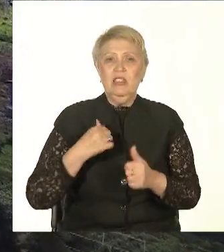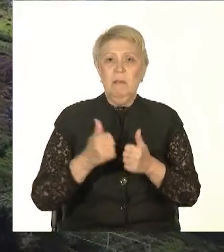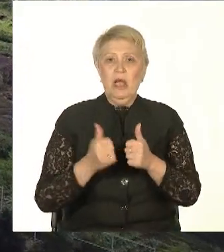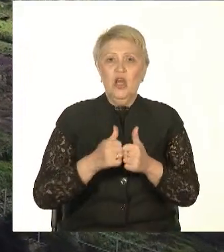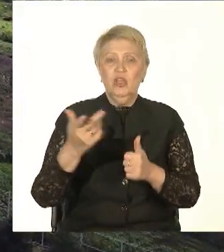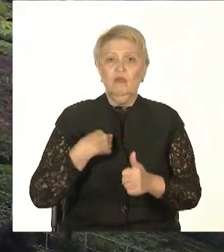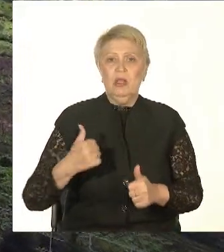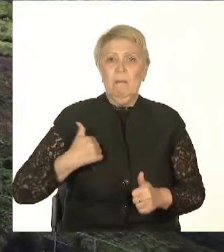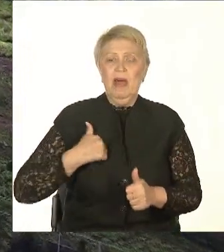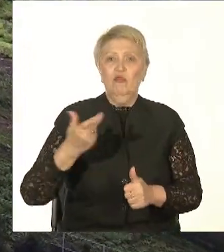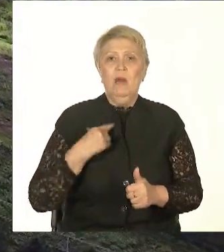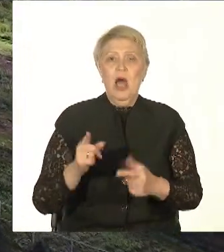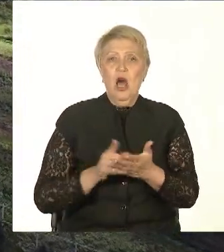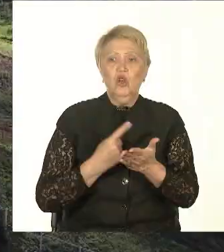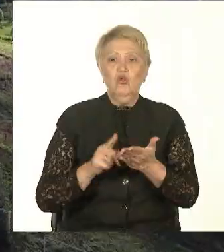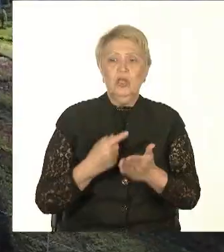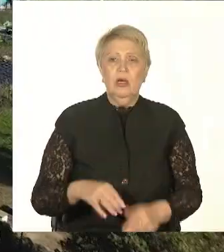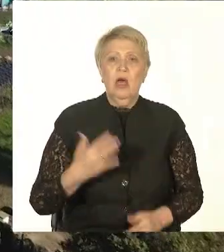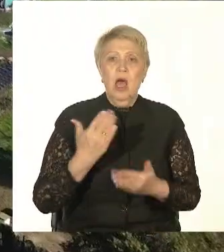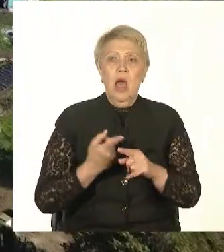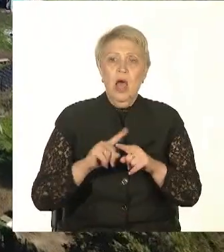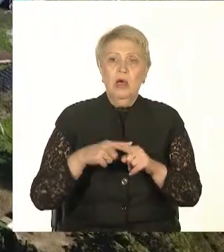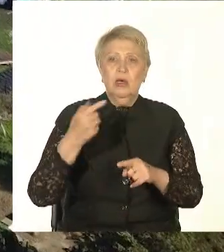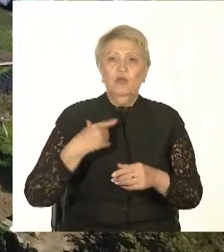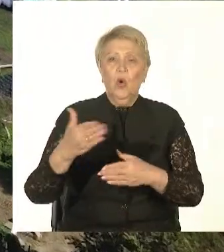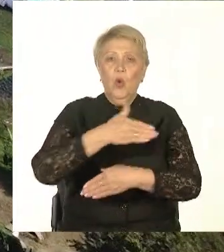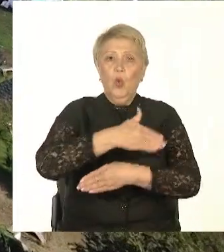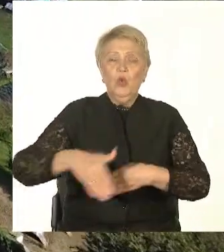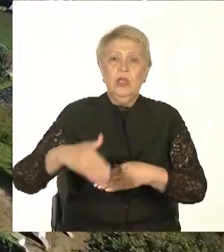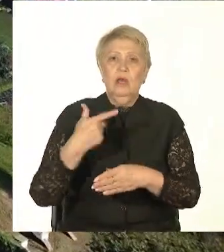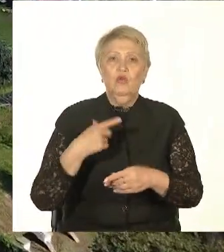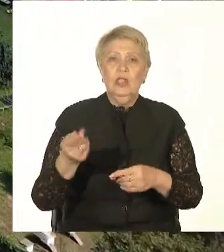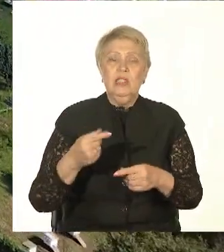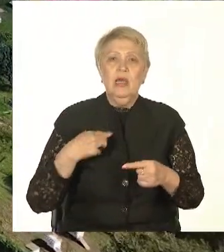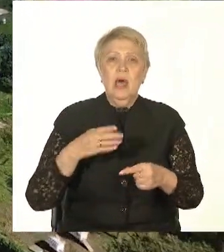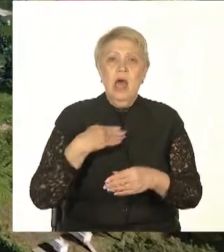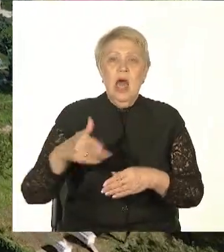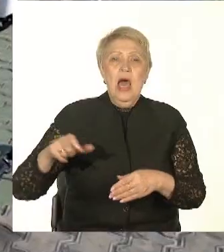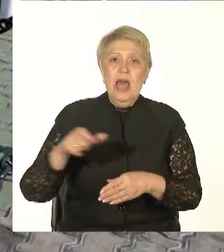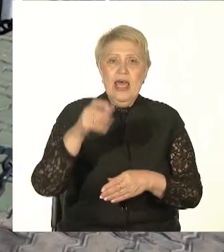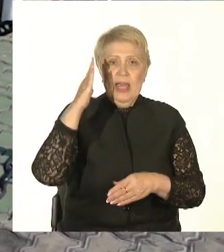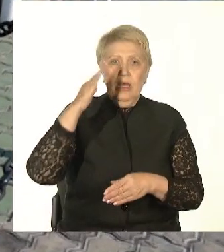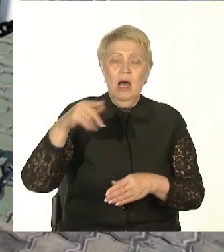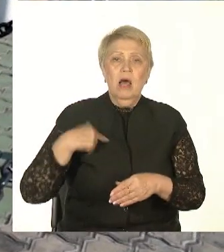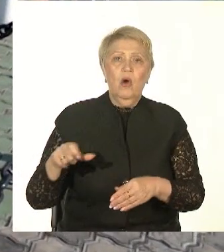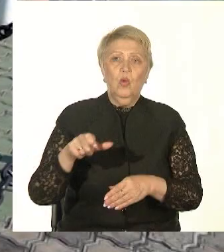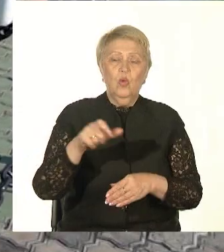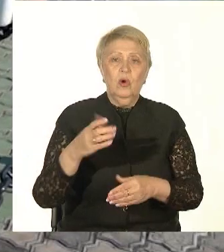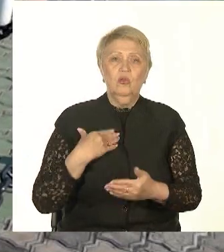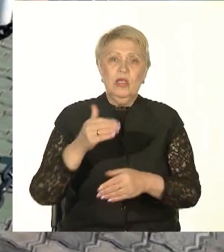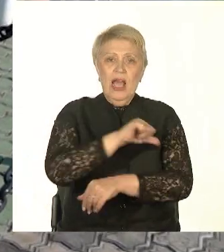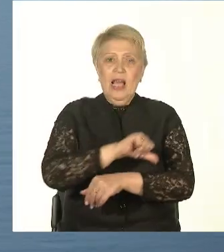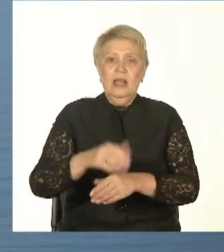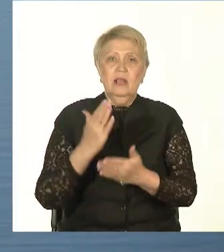– село в 40 километрах к югу от Хабаровска, в устье реки Уссури. Китайская сторона через протоку. Граница проходит в